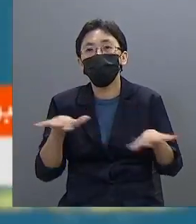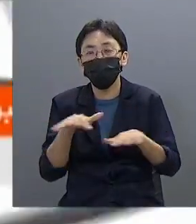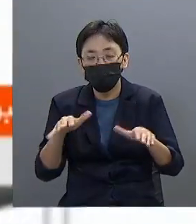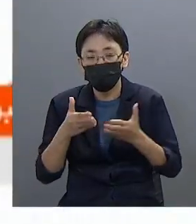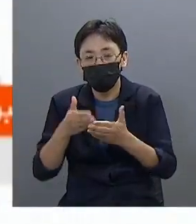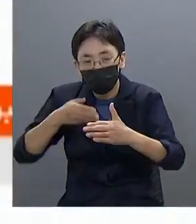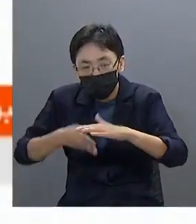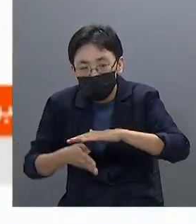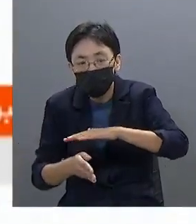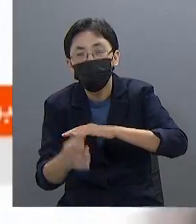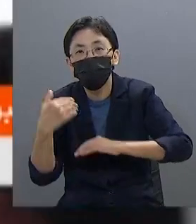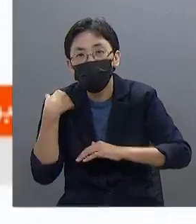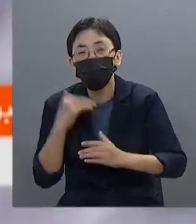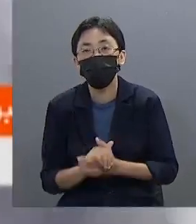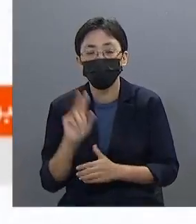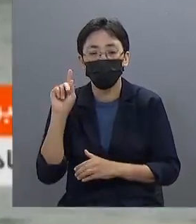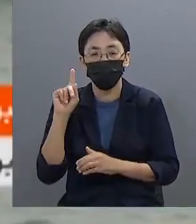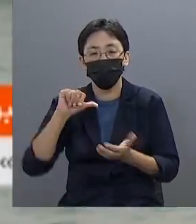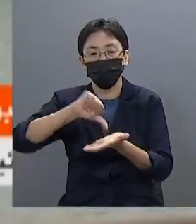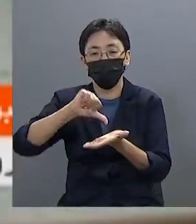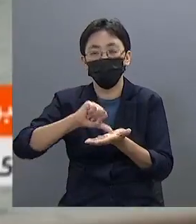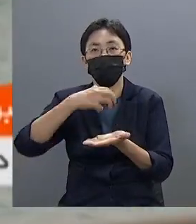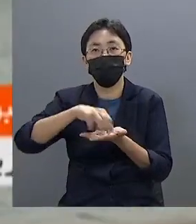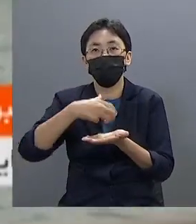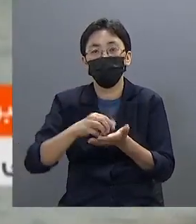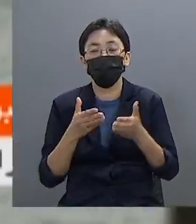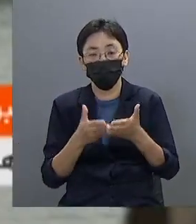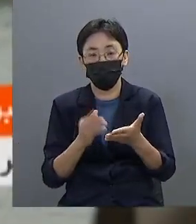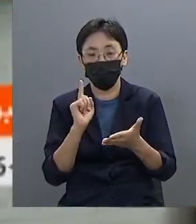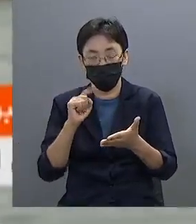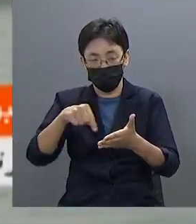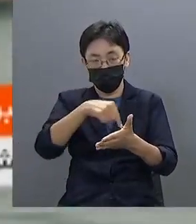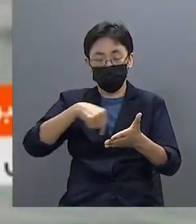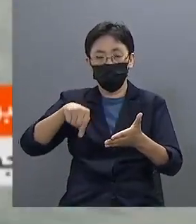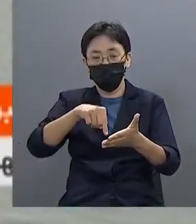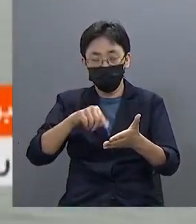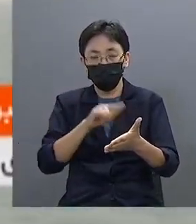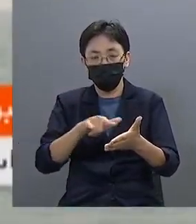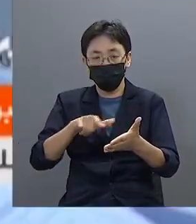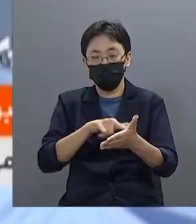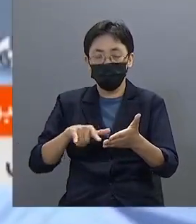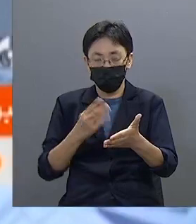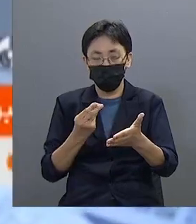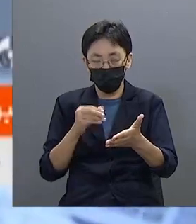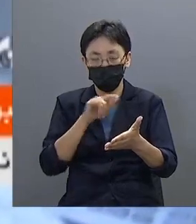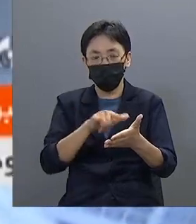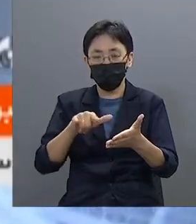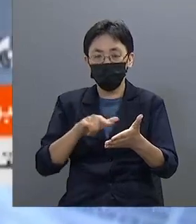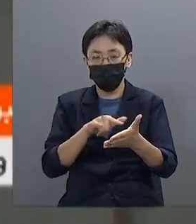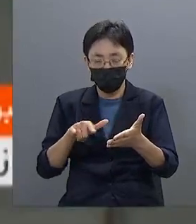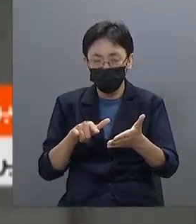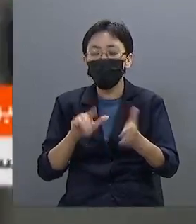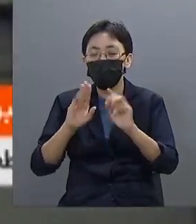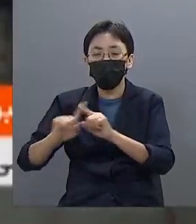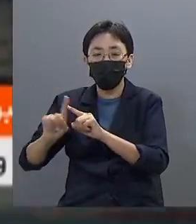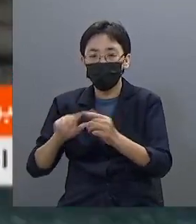โดยสื่ออิหร่านบางสำนักรายงานว่าเรือ1ลำสามารถบรรทุกโดรนที่อิหร่านพัฒนาขึ้นเองหลากหลายรุ่นได้รว